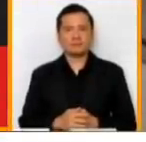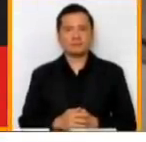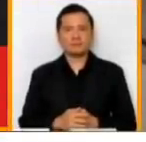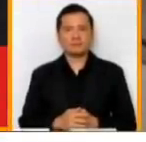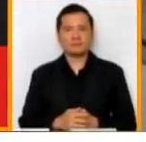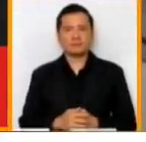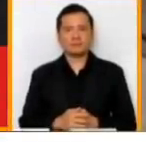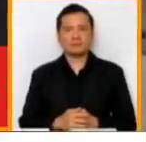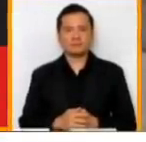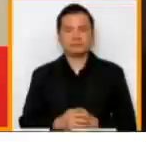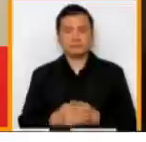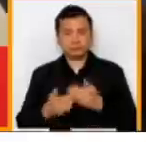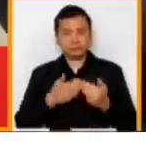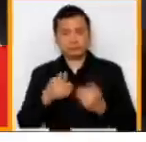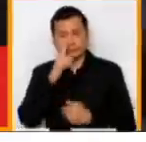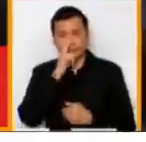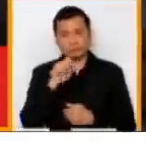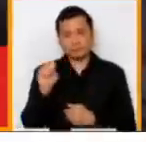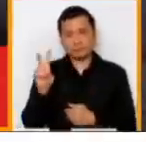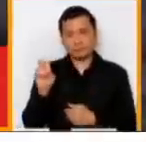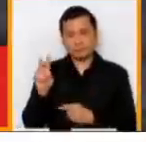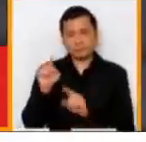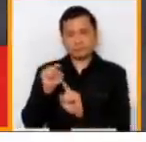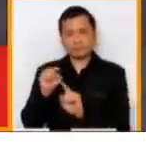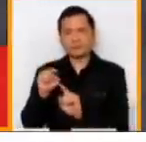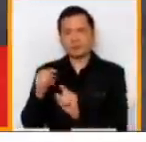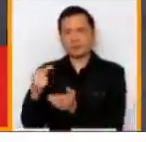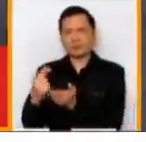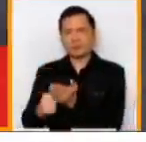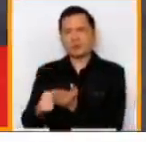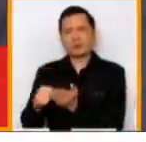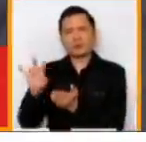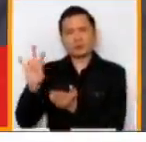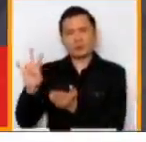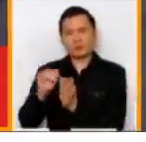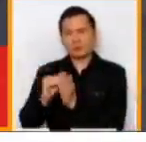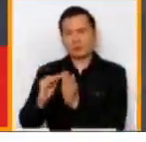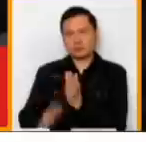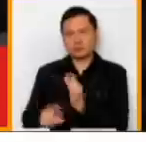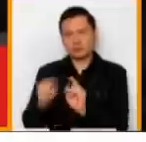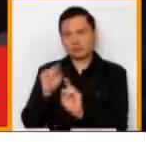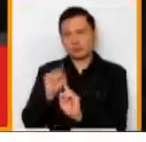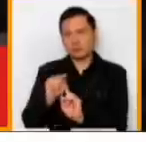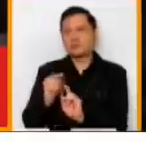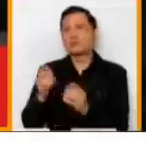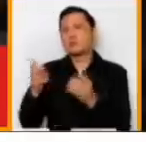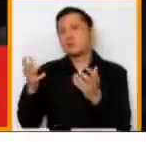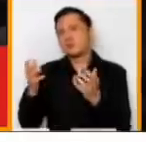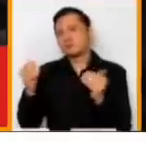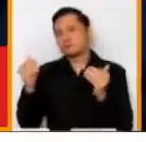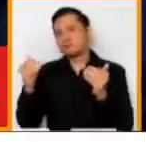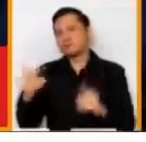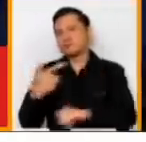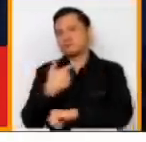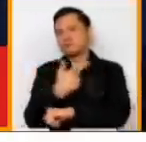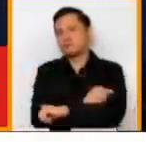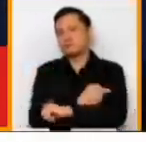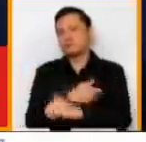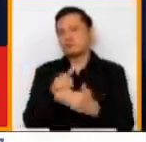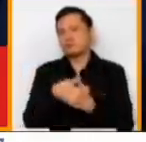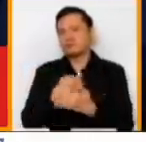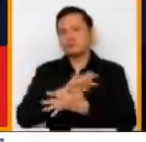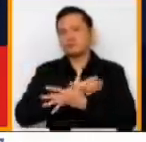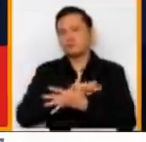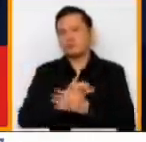Kahit 12 anyos pa lang, naisa ng 7th grader na si Chase Covarrubias na mabakunahan kontra COVID-19. I'm